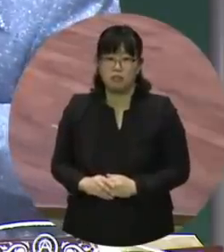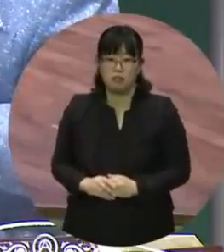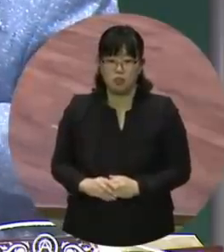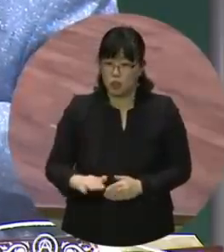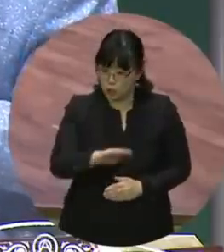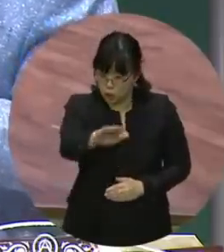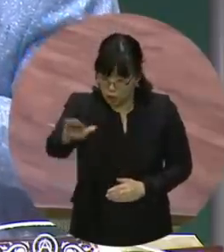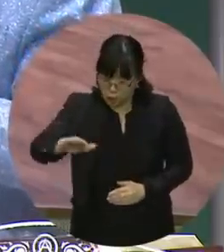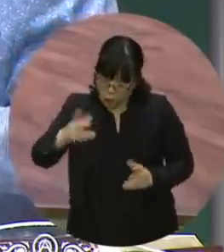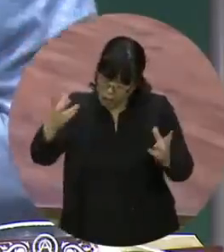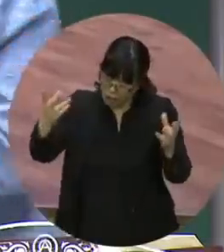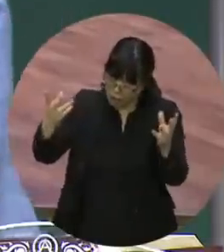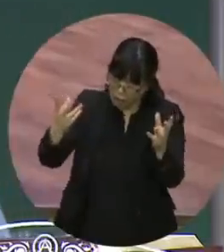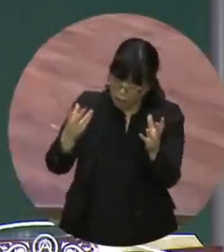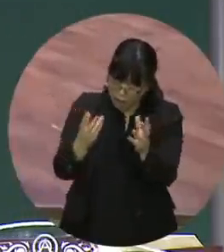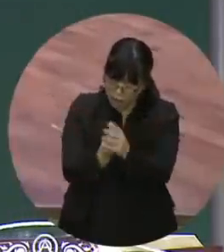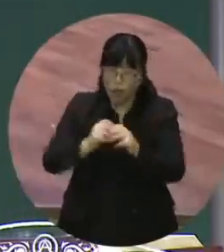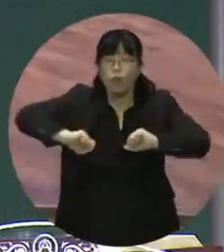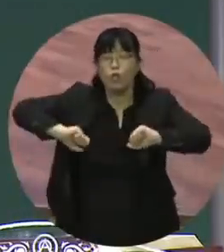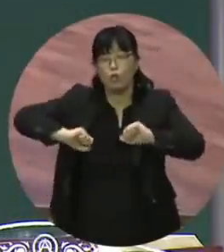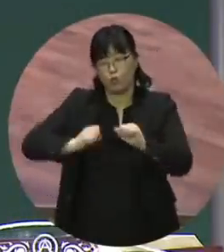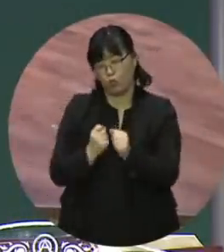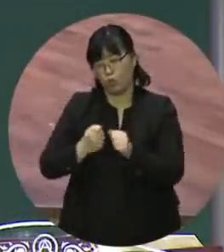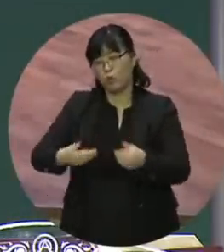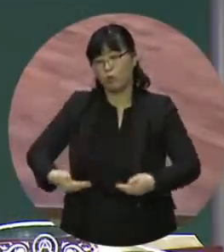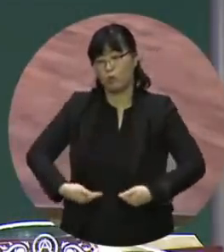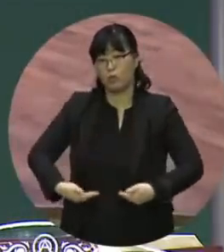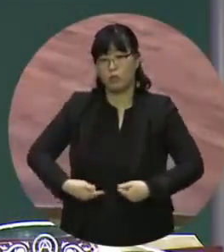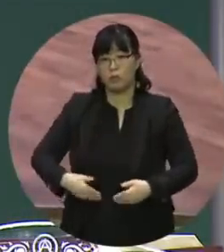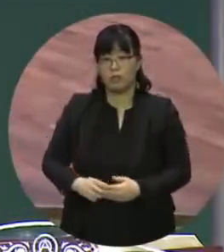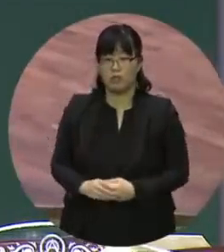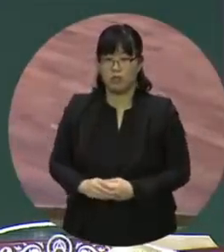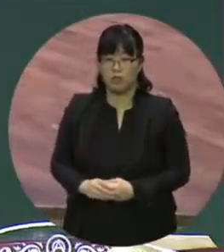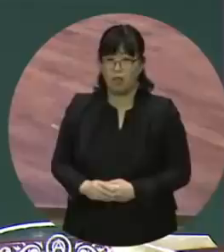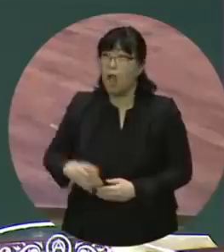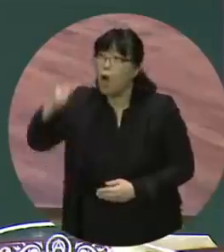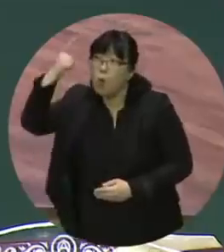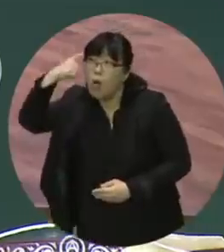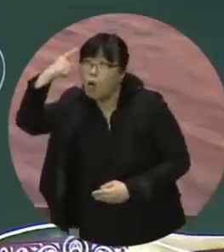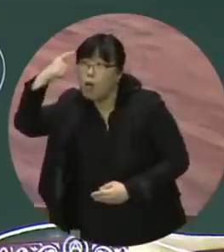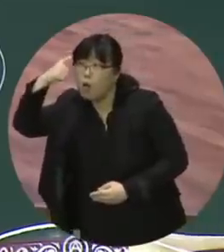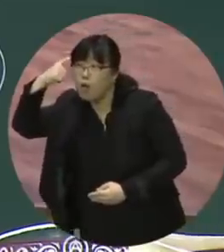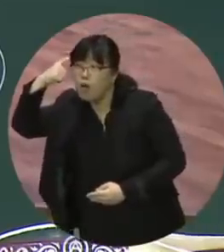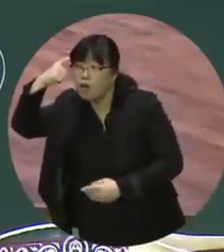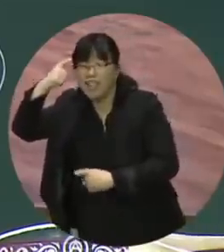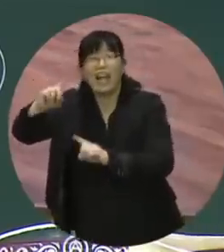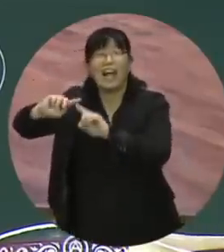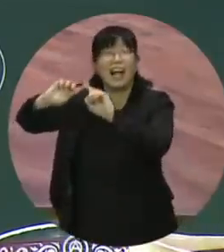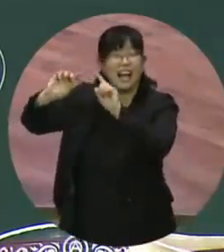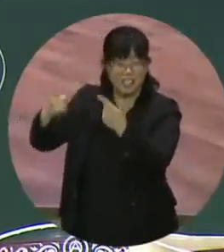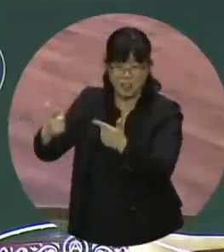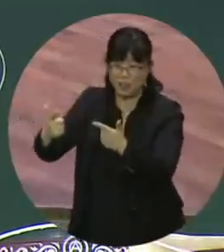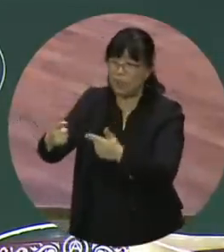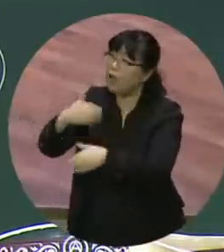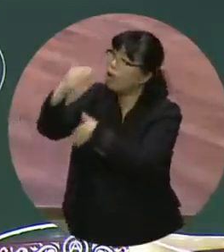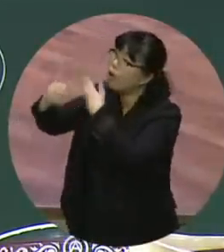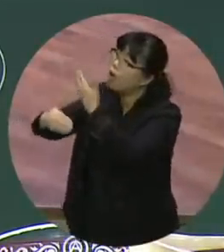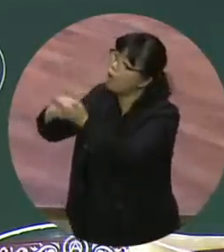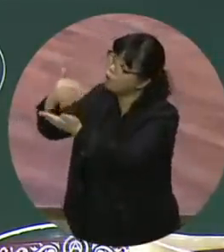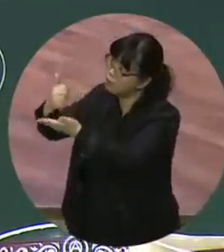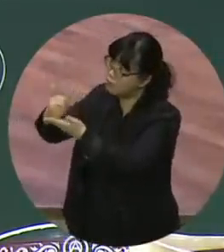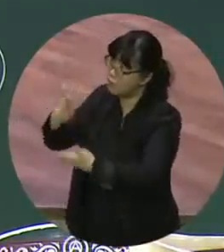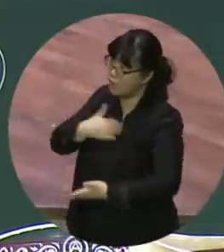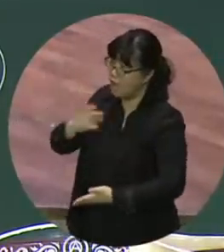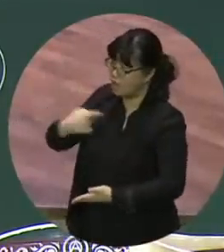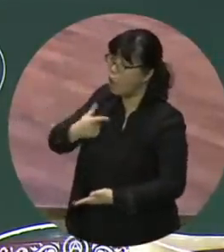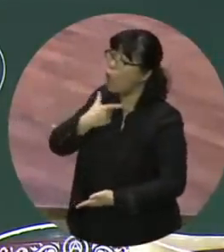순종입니다. 내가 뭘 원하십니까? 내가 뭘 하기를 원하십니까? 이 말은 내 순종하겠습니다. 당신